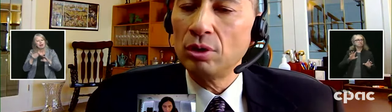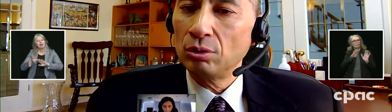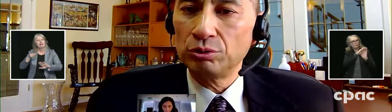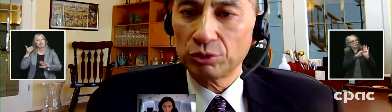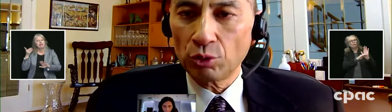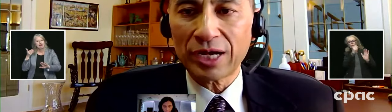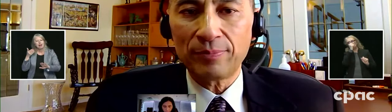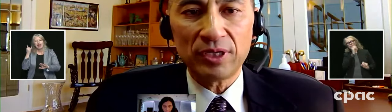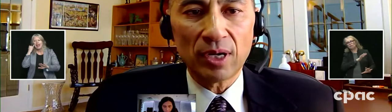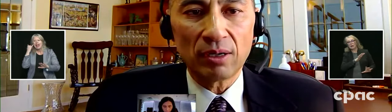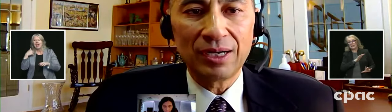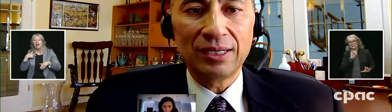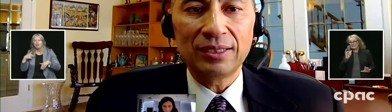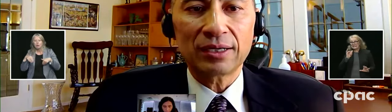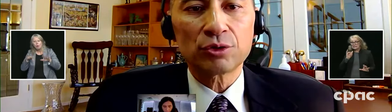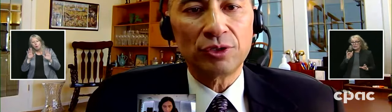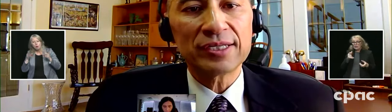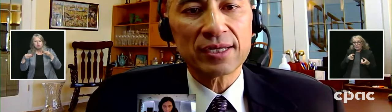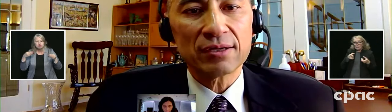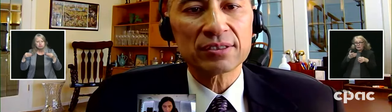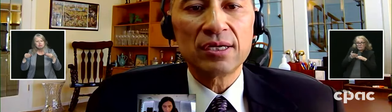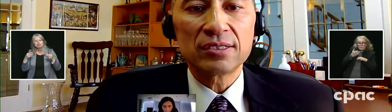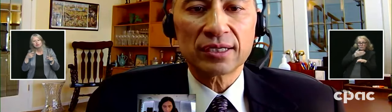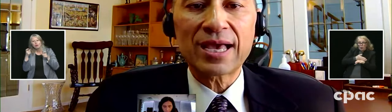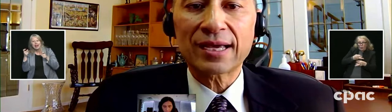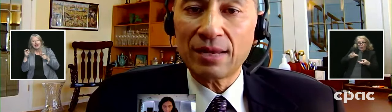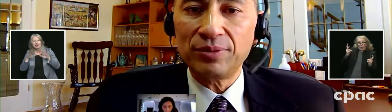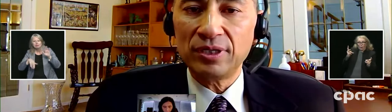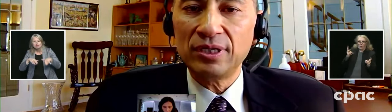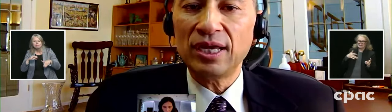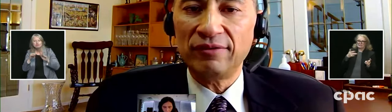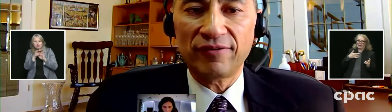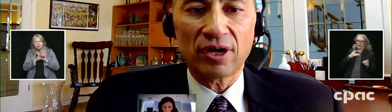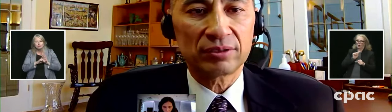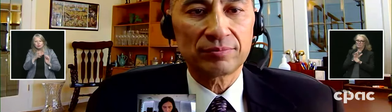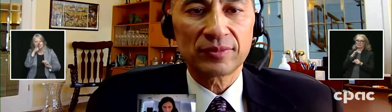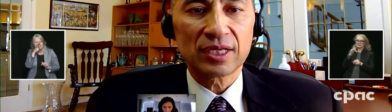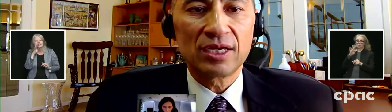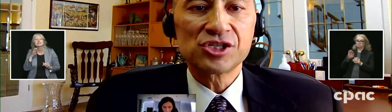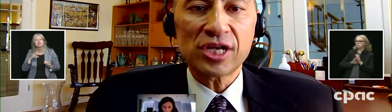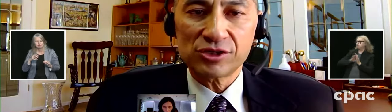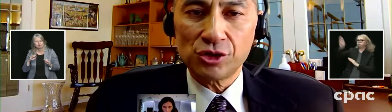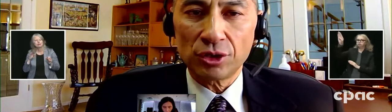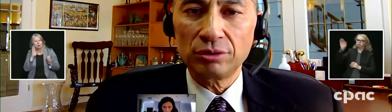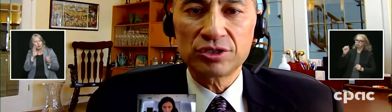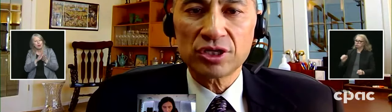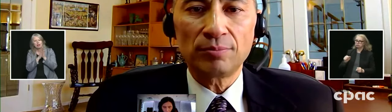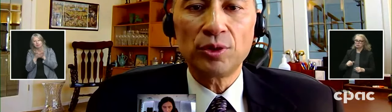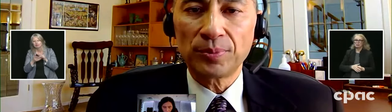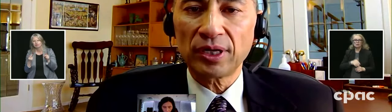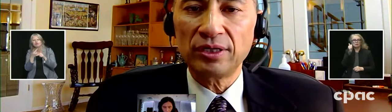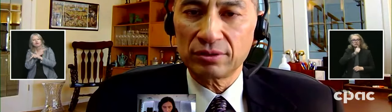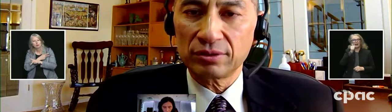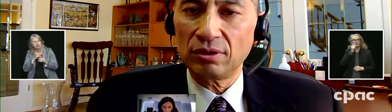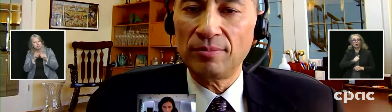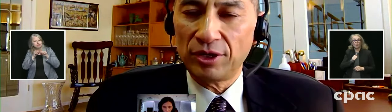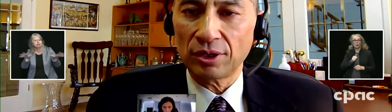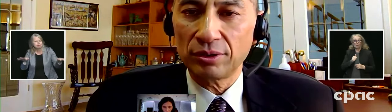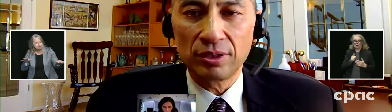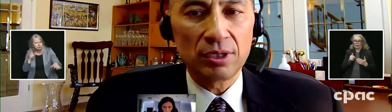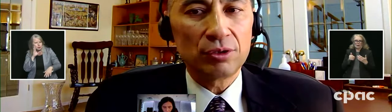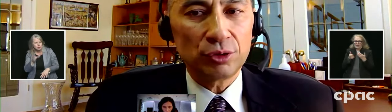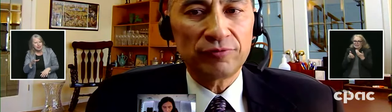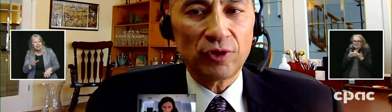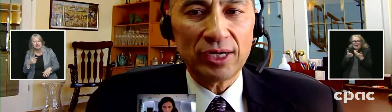tôt ou trop rapidement, la recrudescence sera rapide et forte. Chaque jour, nous sommes plus près de temps